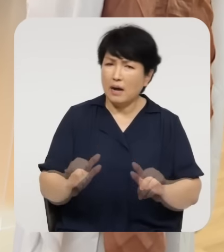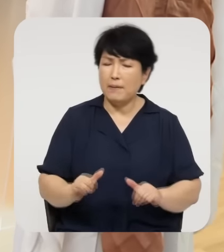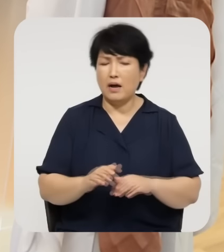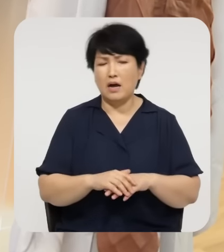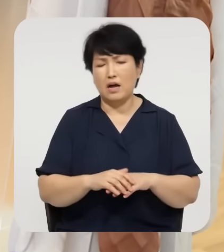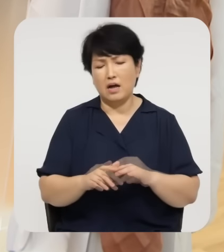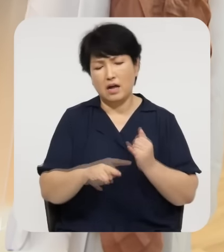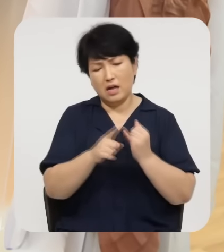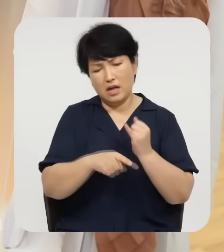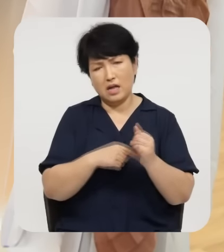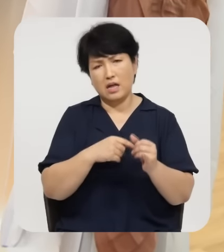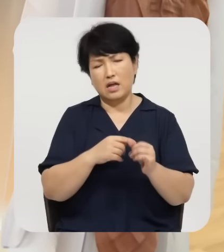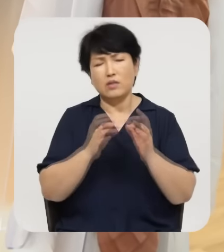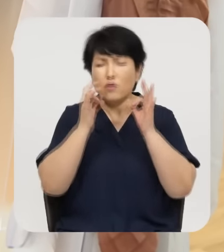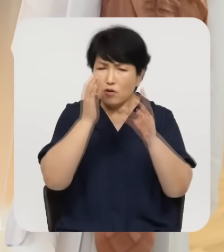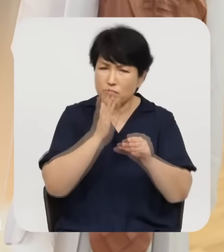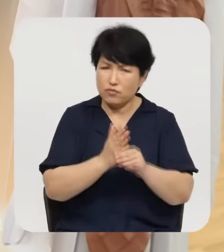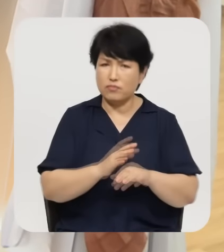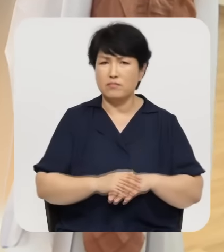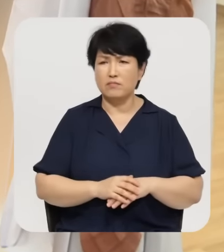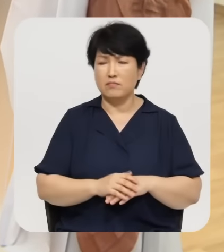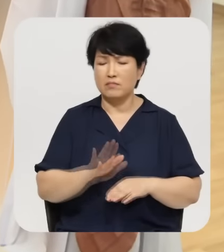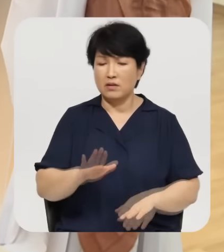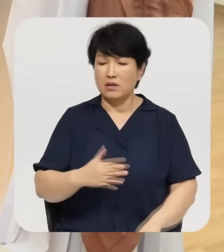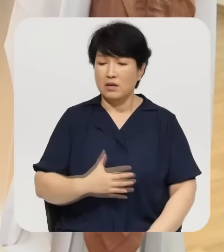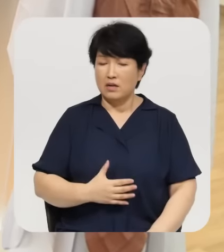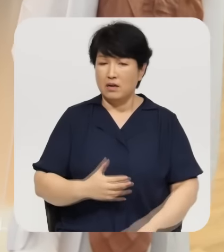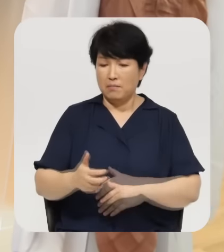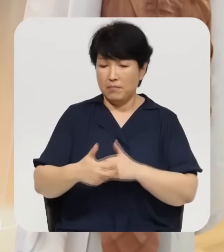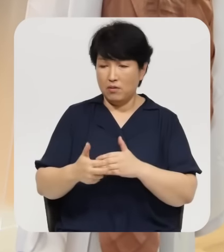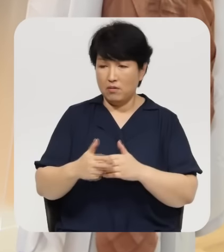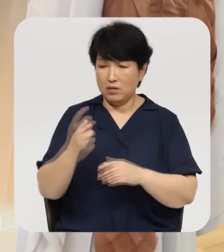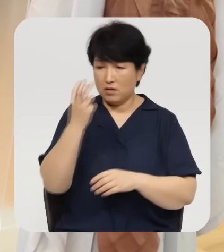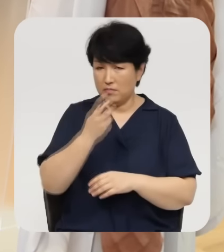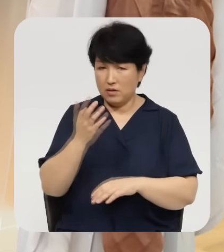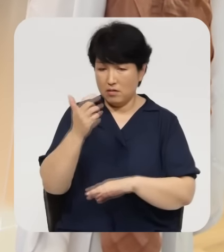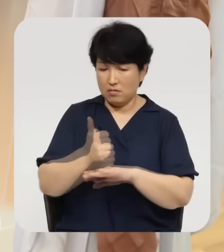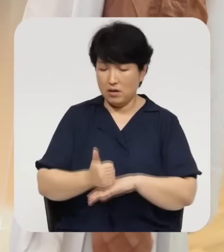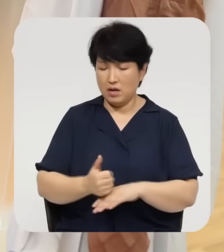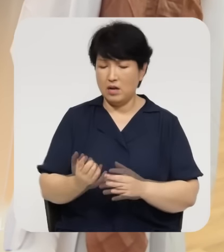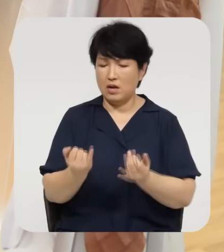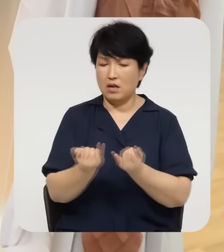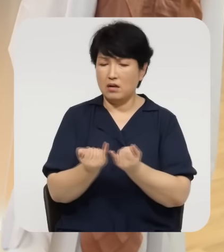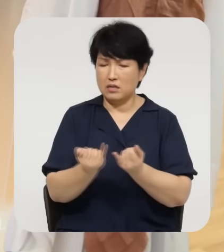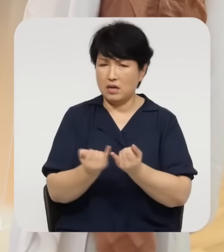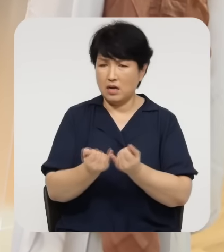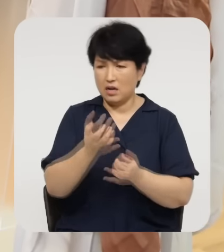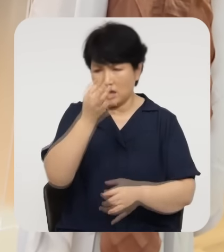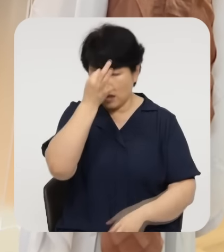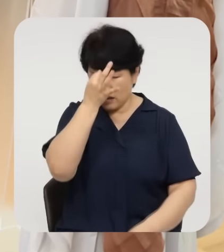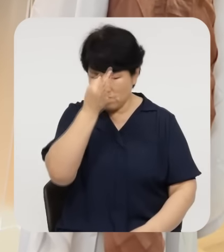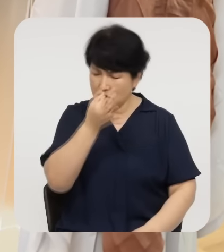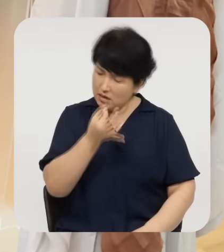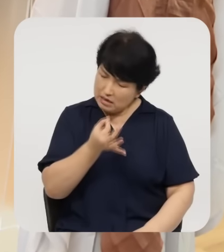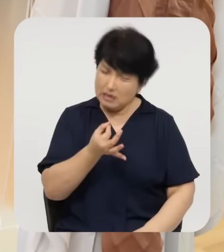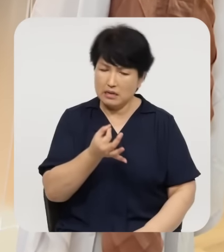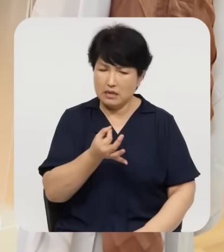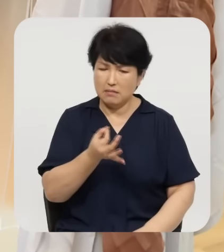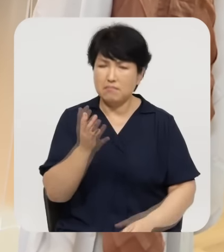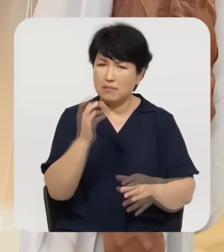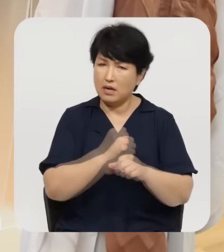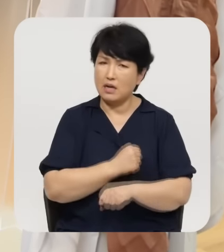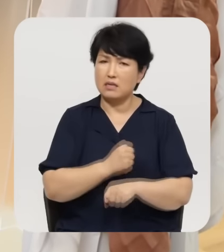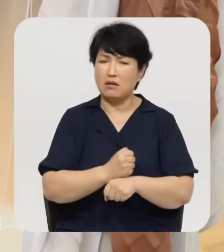가보니 충격 때문에 여자로서 기능을 거의 다 잃어서 다른 사람보다 더 힘든 과정을 겪고 있습니다.